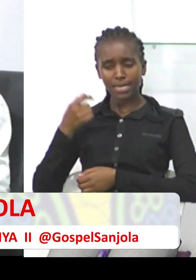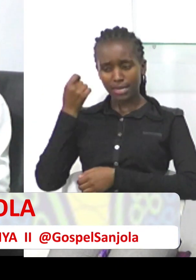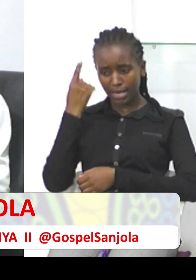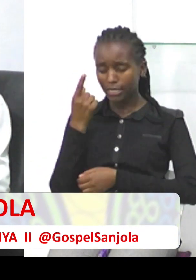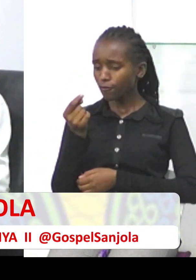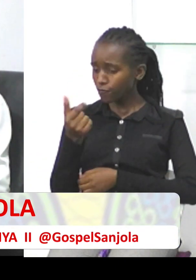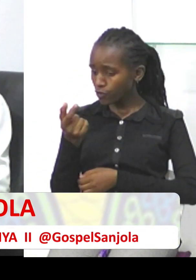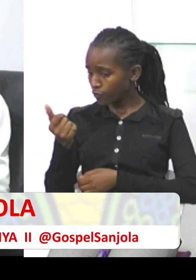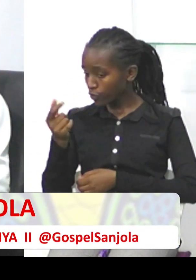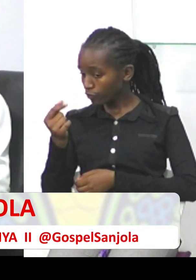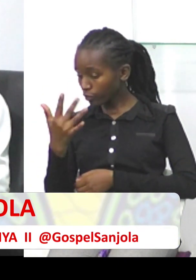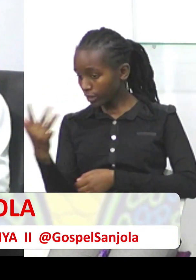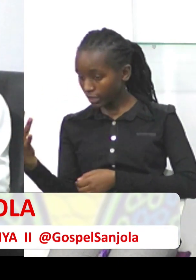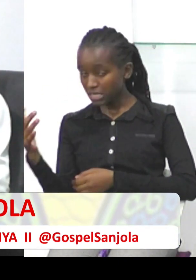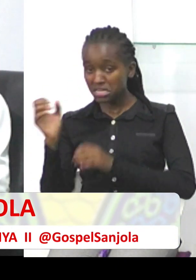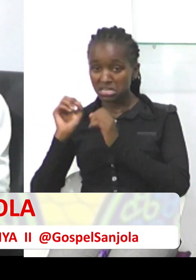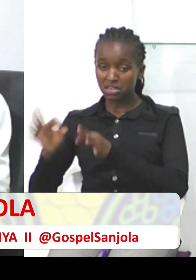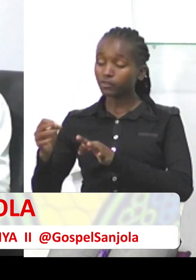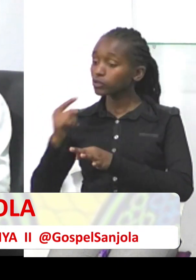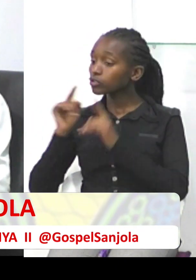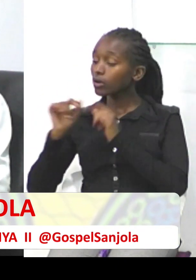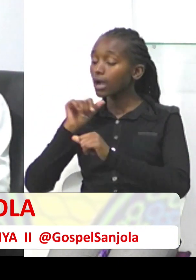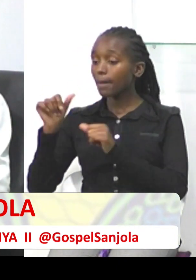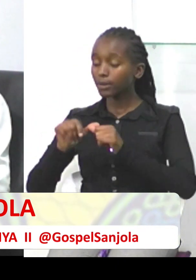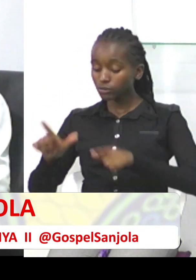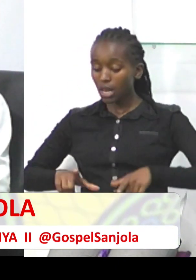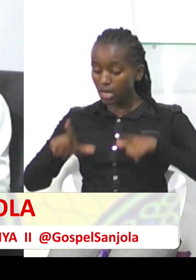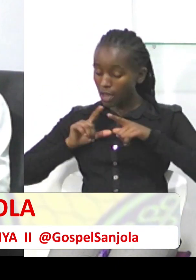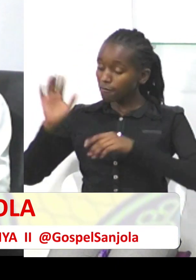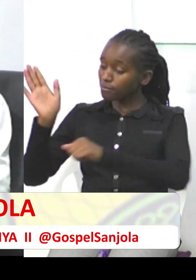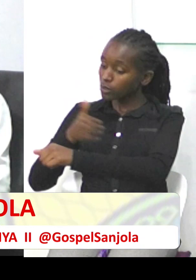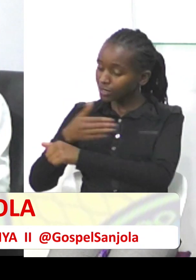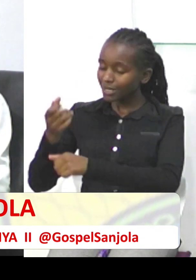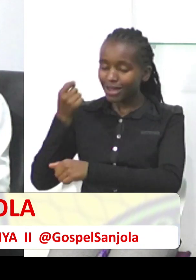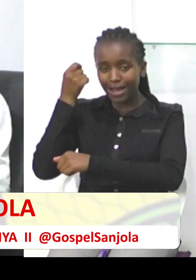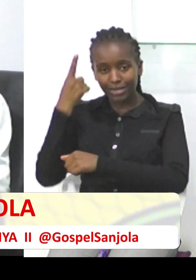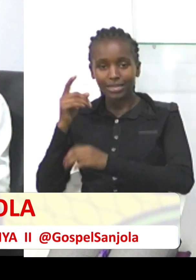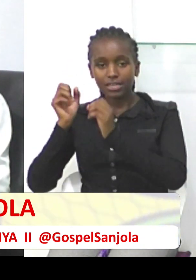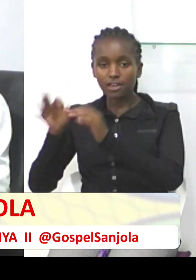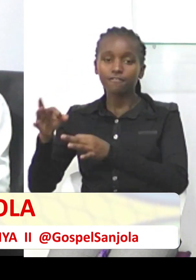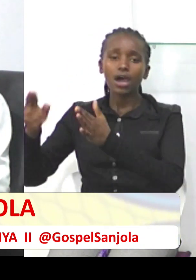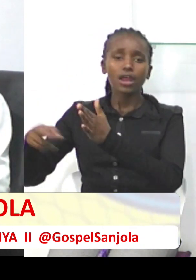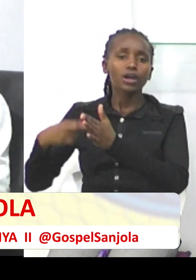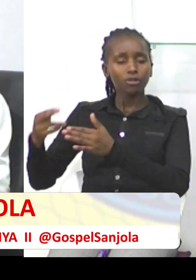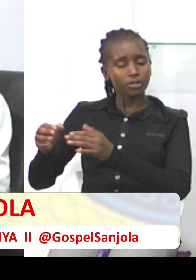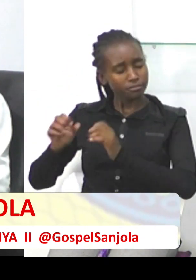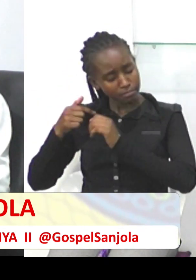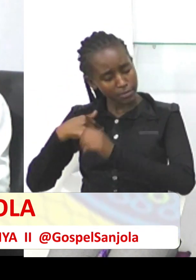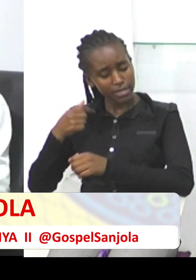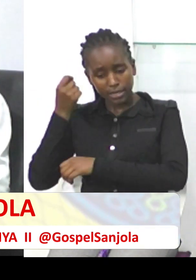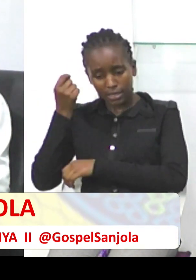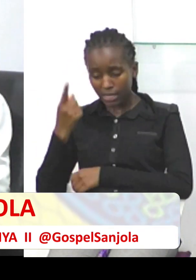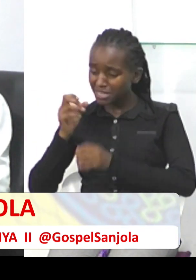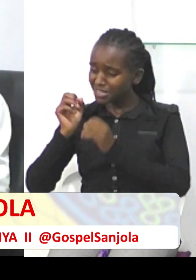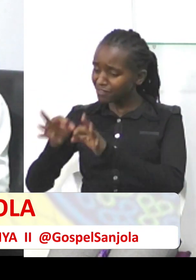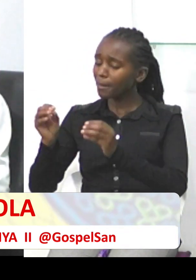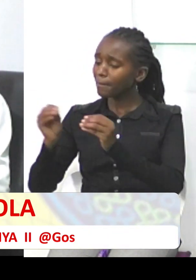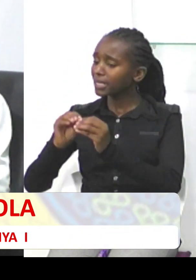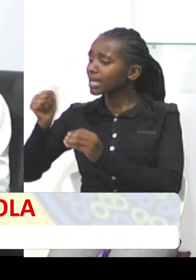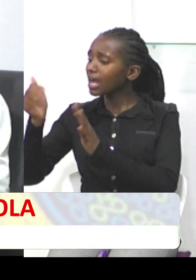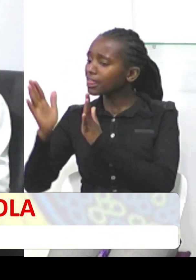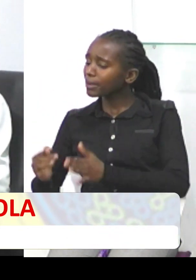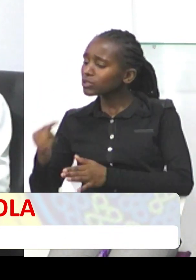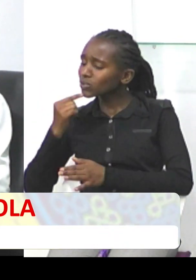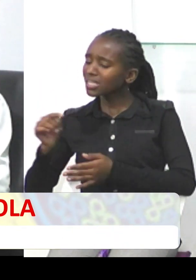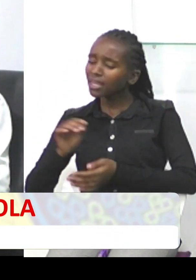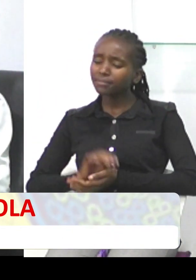Kuna vitu naelewa. Kuna vitu naelewa kama ni live music, kuna vitu naelewa kama kuna recording, kuna vitu naelewa. Sasa mfano nipate na mtu mwingine. Tunda naendelea